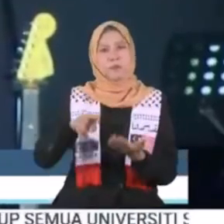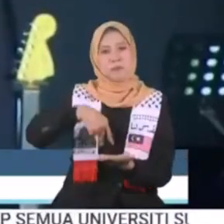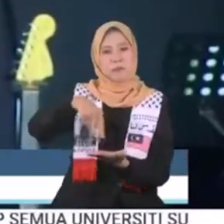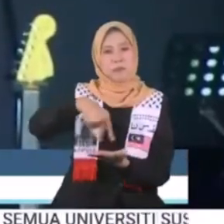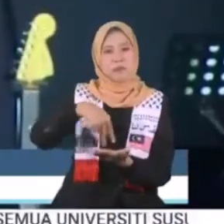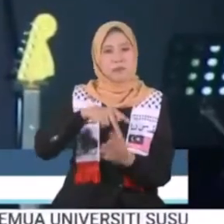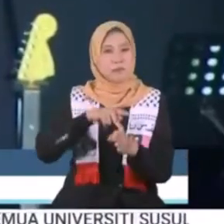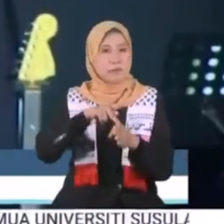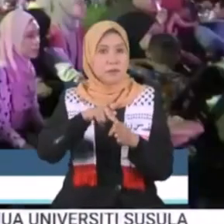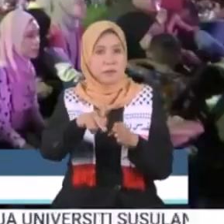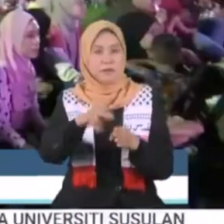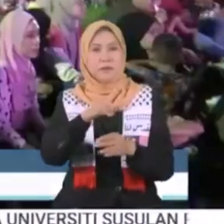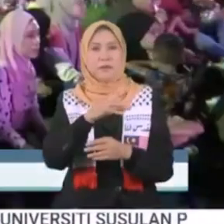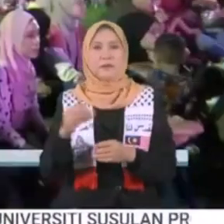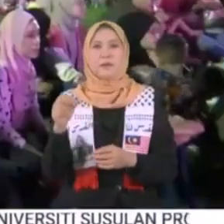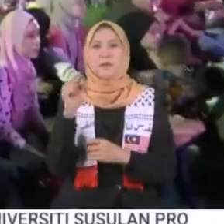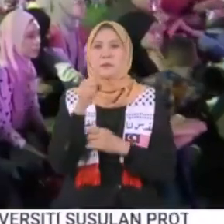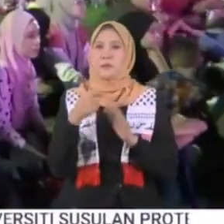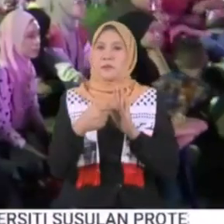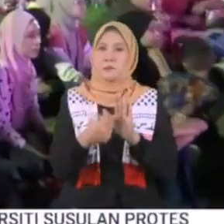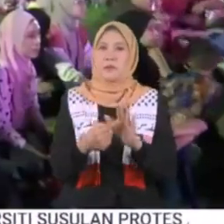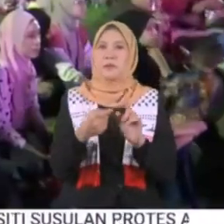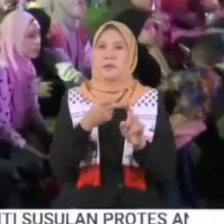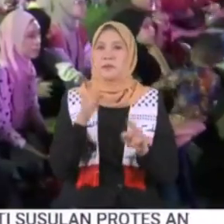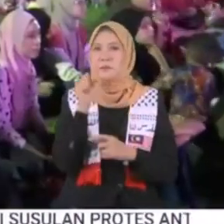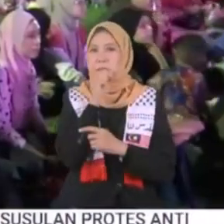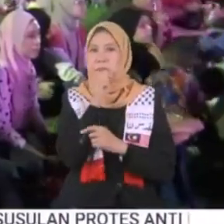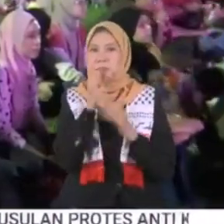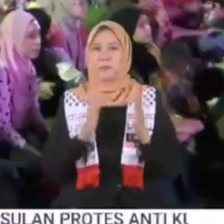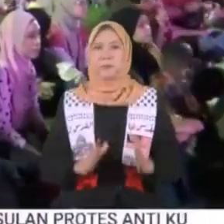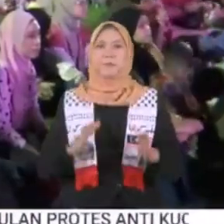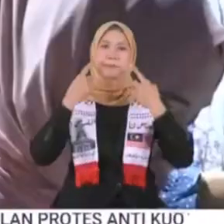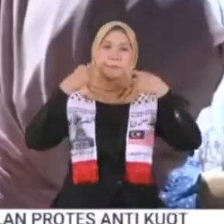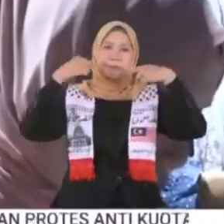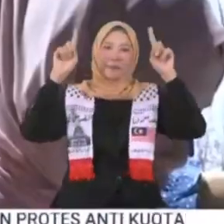profesional serta diserikan dengan persembahan daripada artis terkenal tanah air